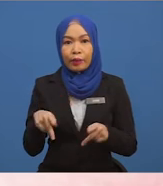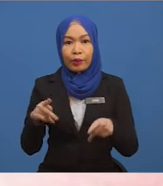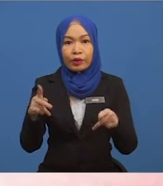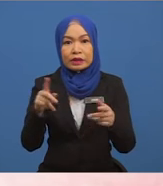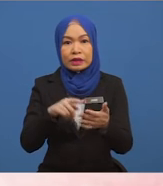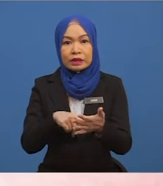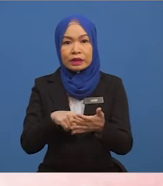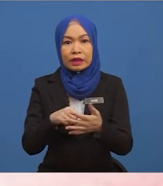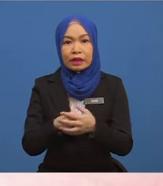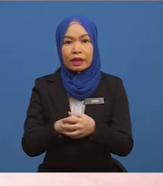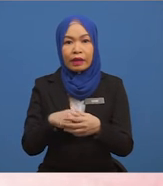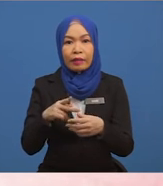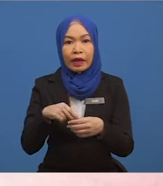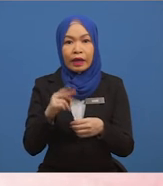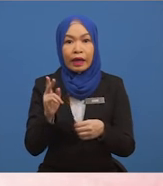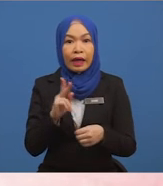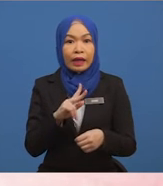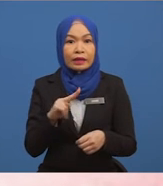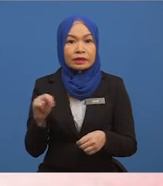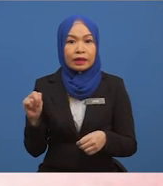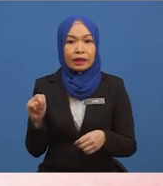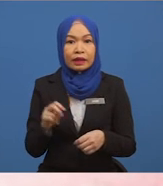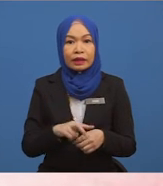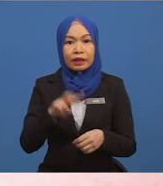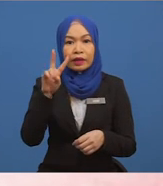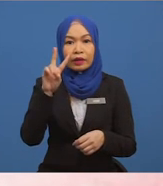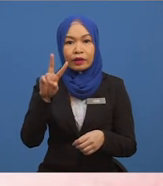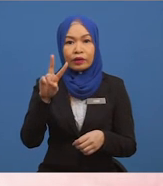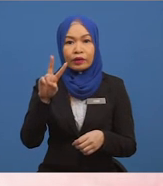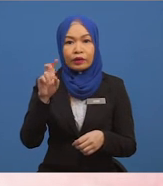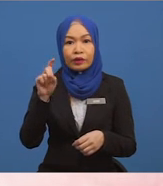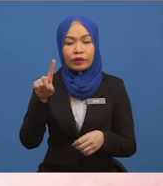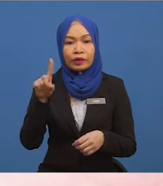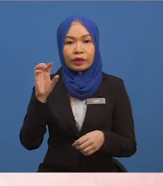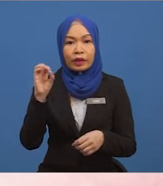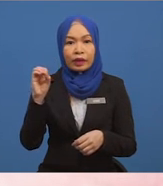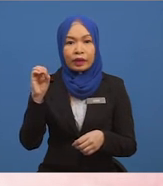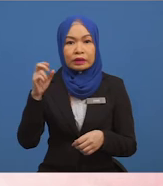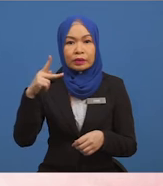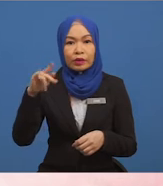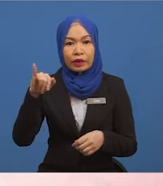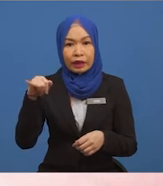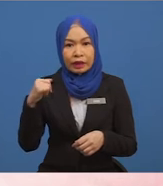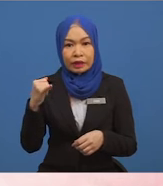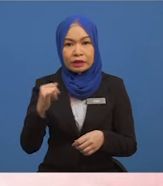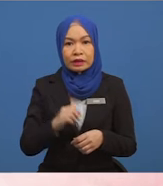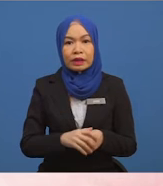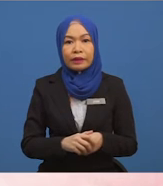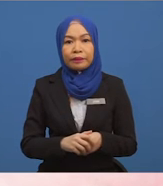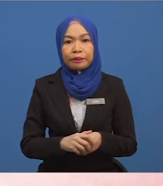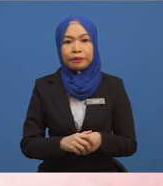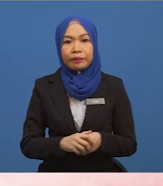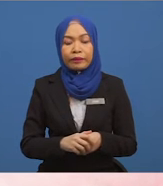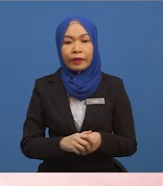molekul glukosa hanya menghasilkan 210 kilojoule untuk fermentasi